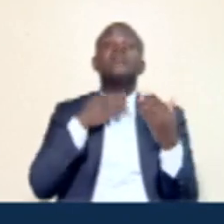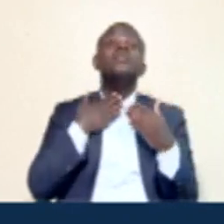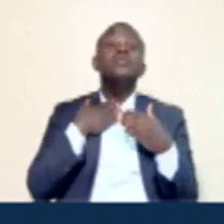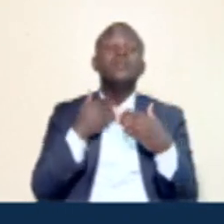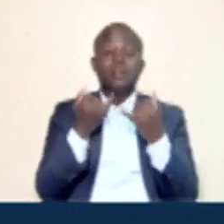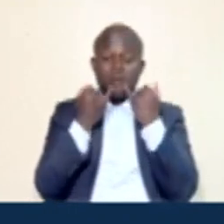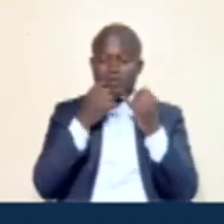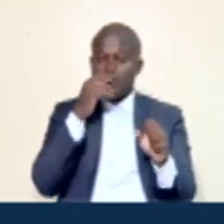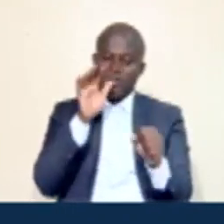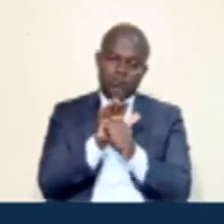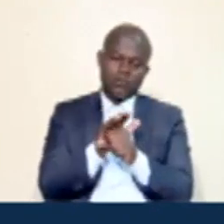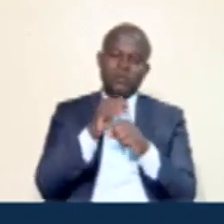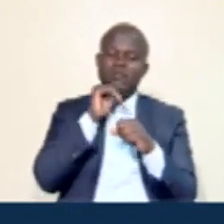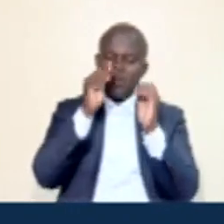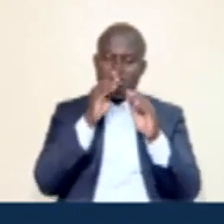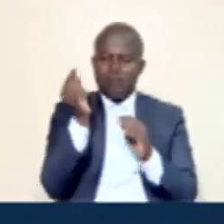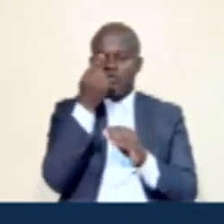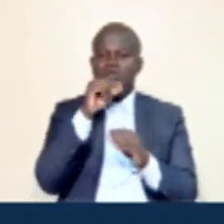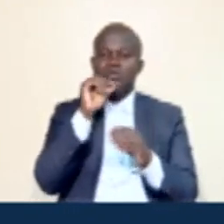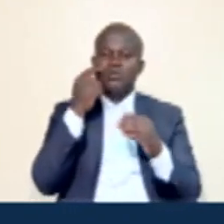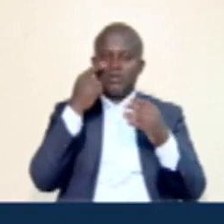ni uko nta muturarwanda n'umwe utazabona amashanyarazi